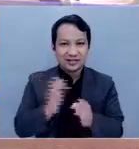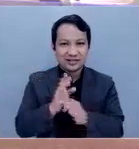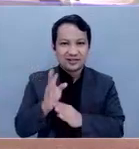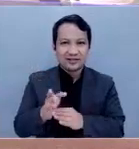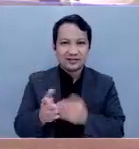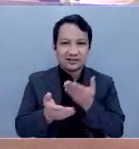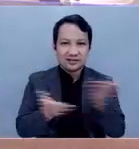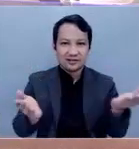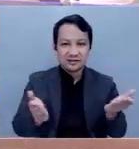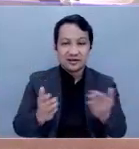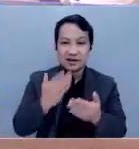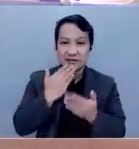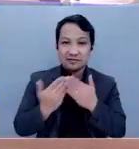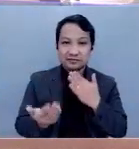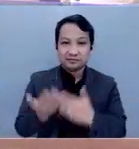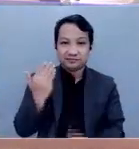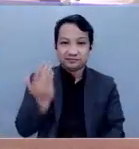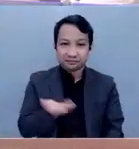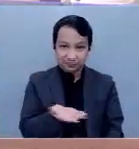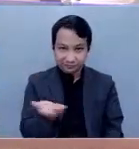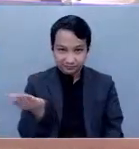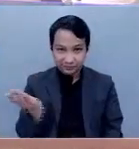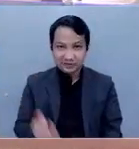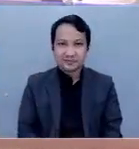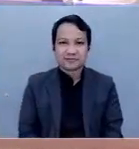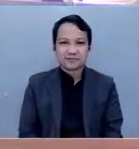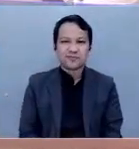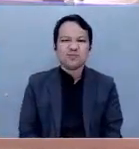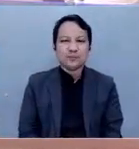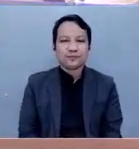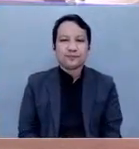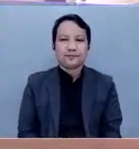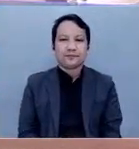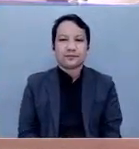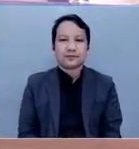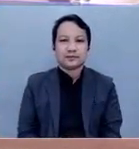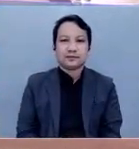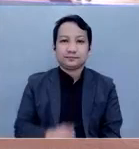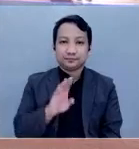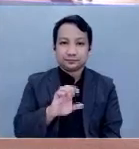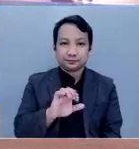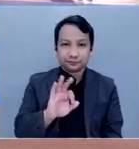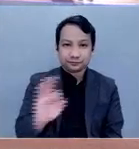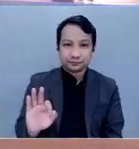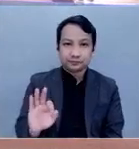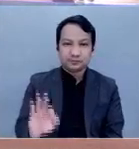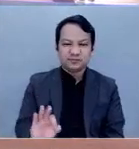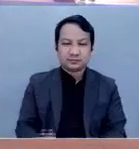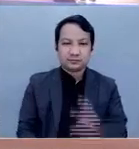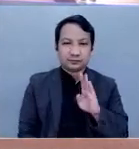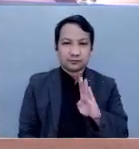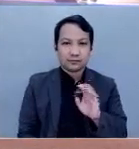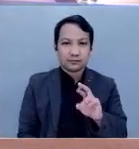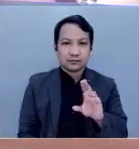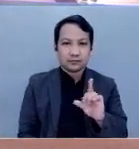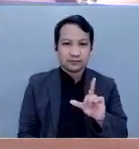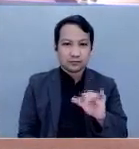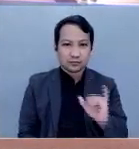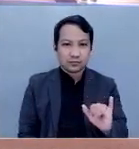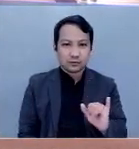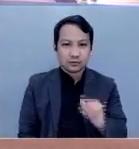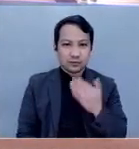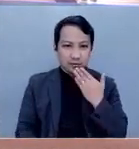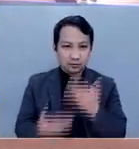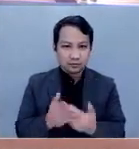Justin. Good morning, mga kapatid. Ayan. Oh. So, ngayon, gagawa tayo ng beef broccoli. So, grabe, Doc Dex. As a good boy, healthy na naman boy, tayo. Yes,